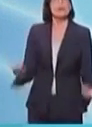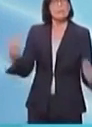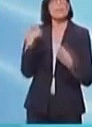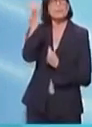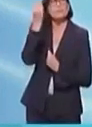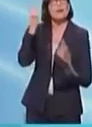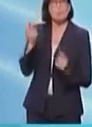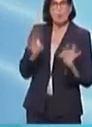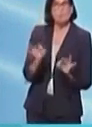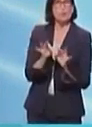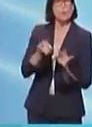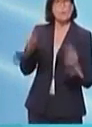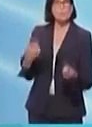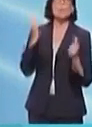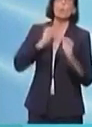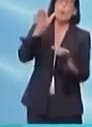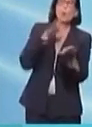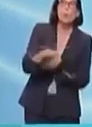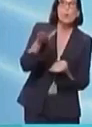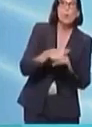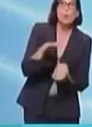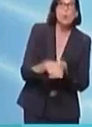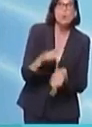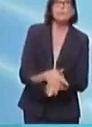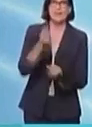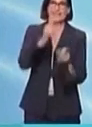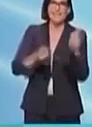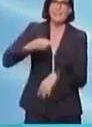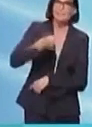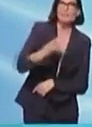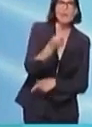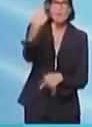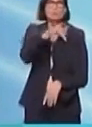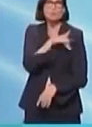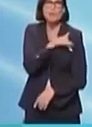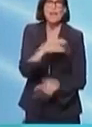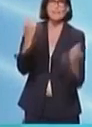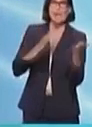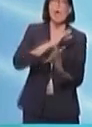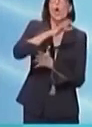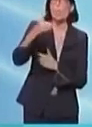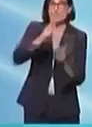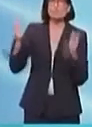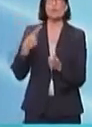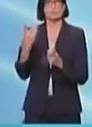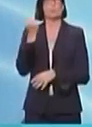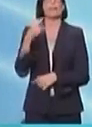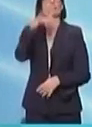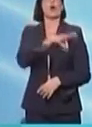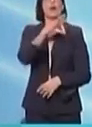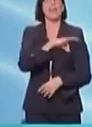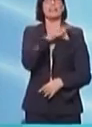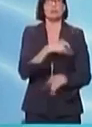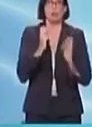momento magari poter utilizzare pensionati, studenti e magari percettori del reddito di cittadinanza per tirare su quei filari che